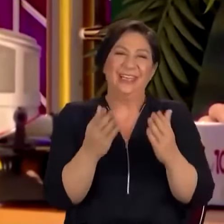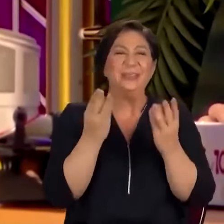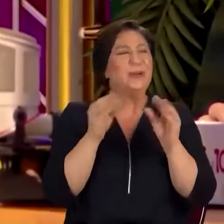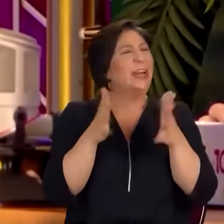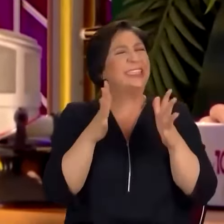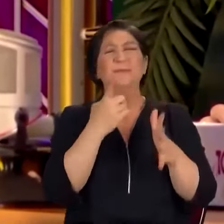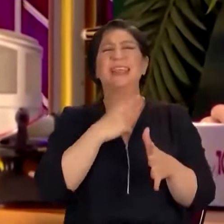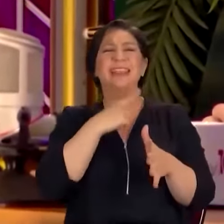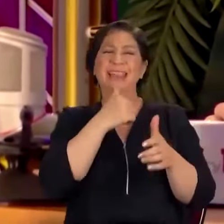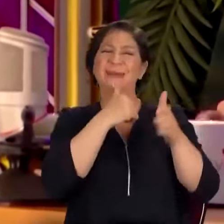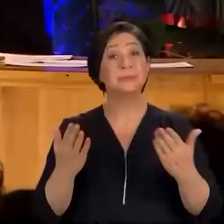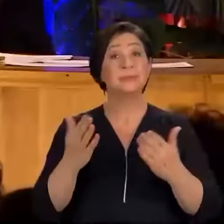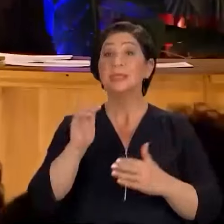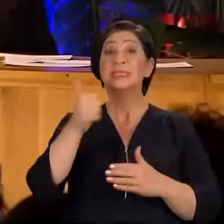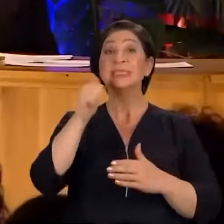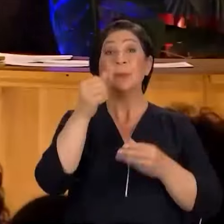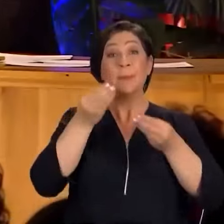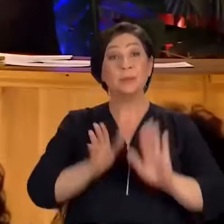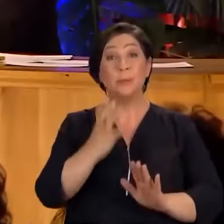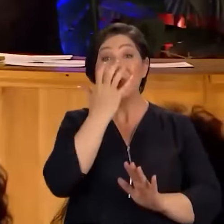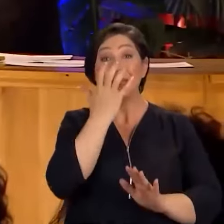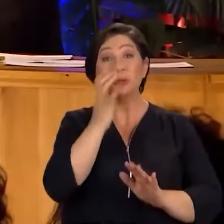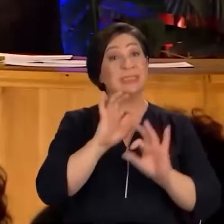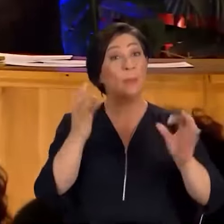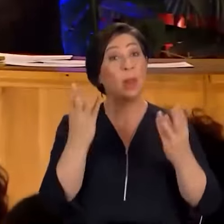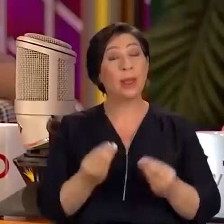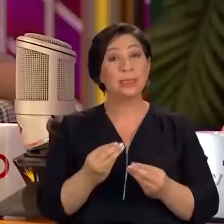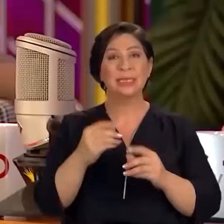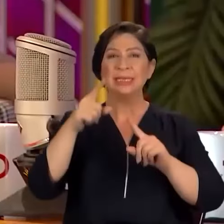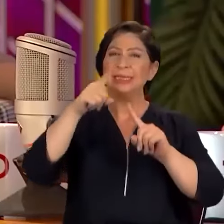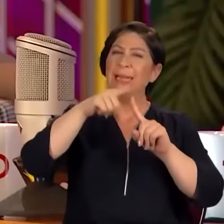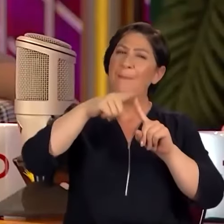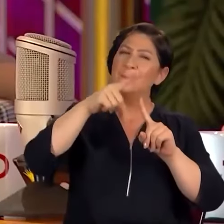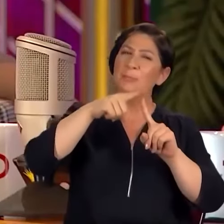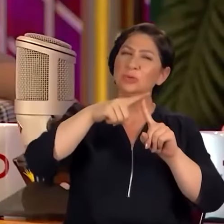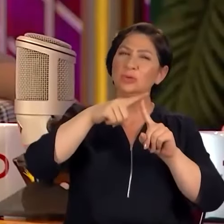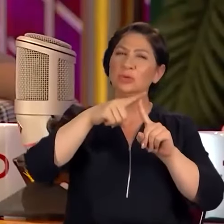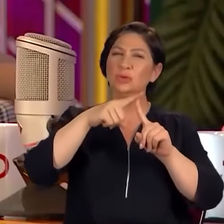Çok acayip tatlı bir adamsın. Ne zaman bekliyoruz bebeği tam olarak? Temmuz'un